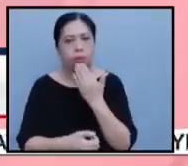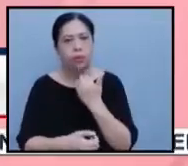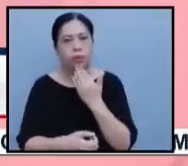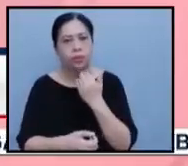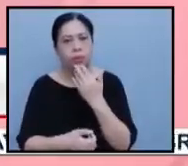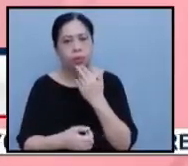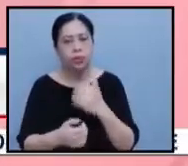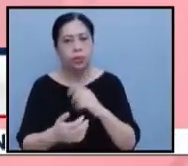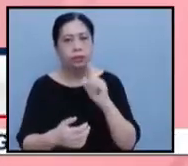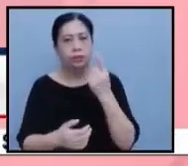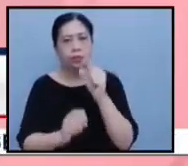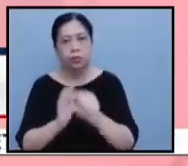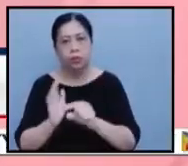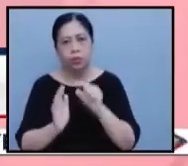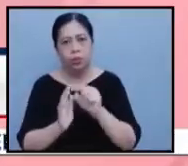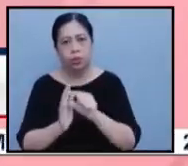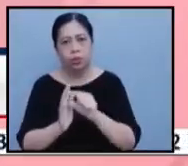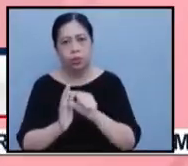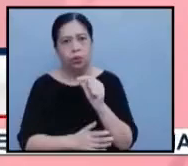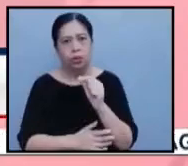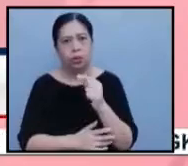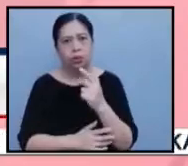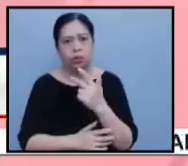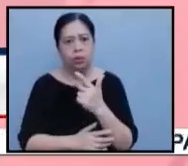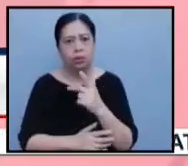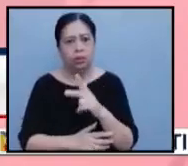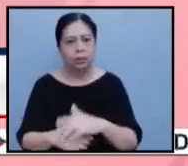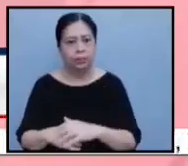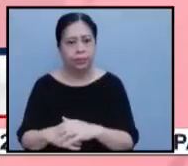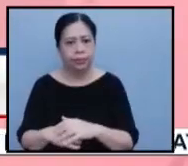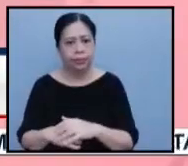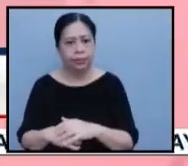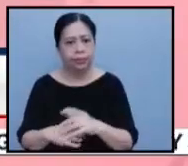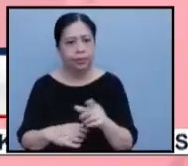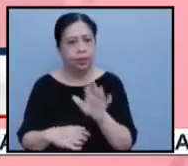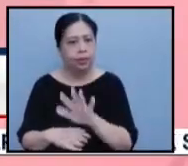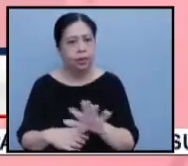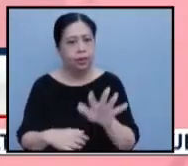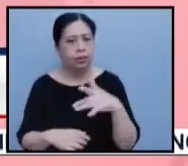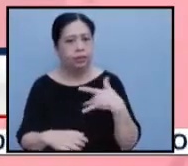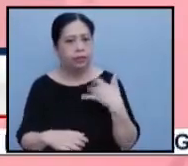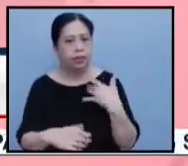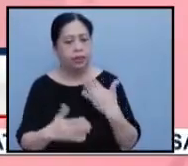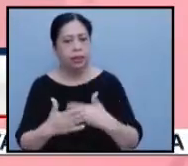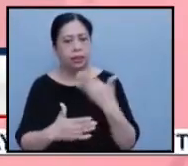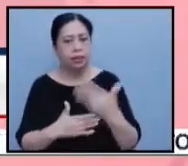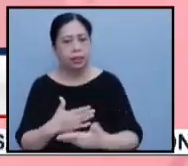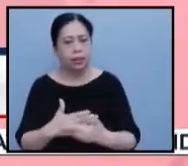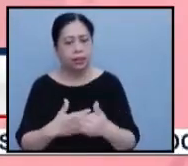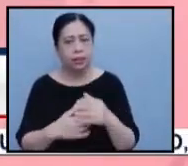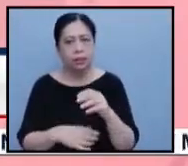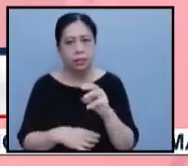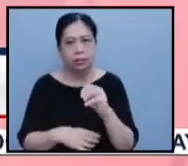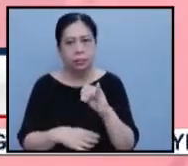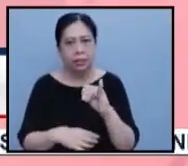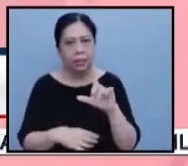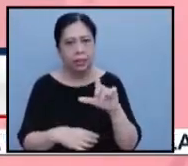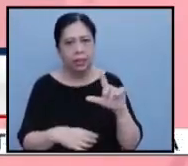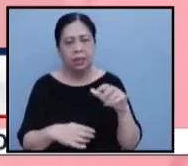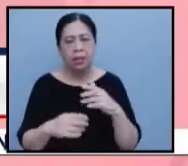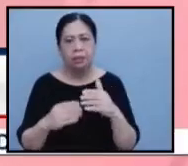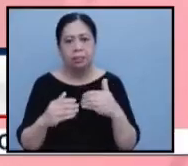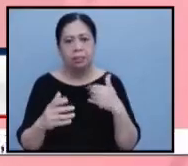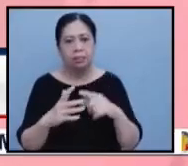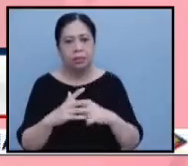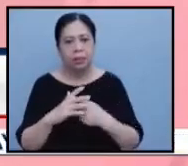unang quarter ng 2023 Iyung shortages usually is felt before the next meiling usually at the at the beginning of the